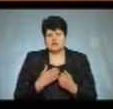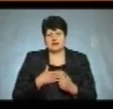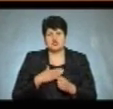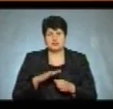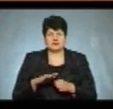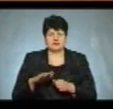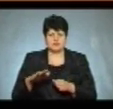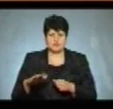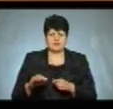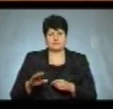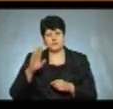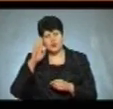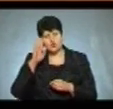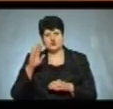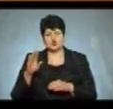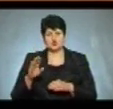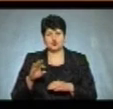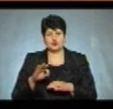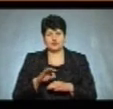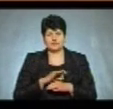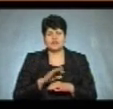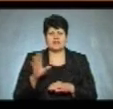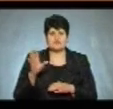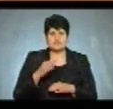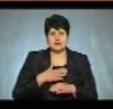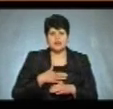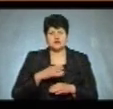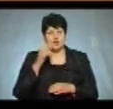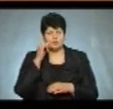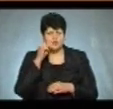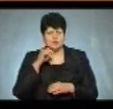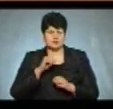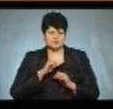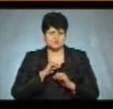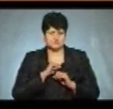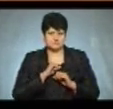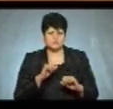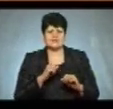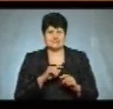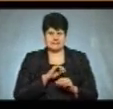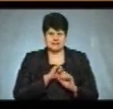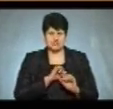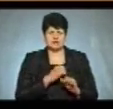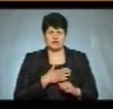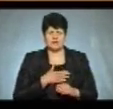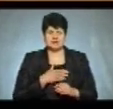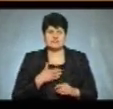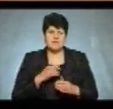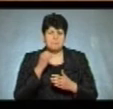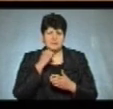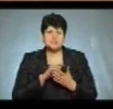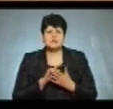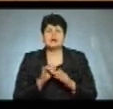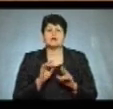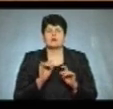діти, чоловіки. Всі наші мужчини хоробрі захищають, ми хочемо їм допомогти в цьому. Я пенсіонерка, як я